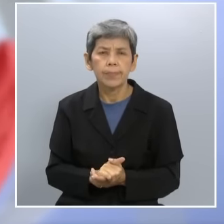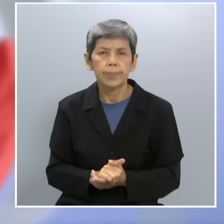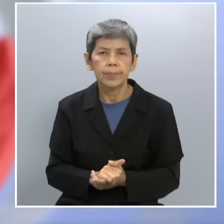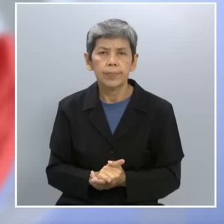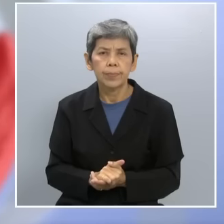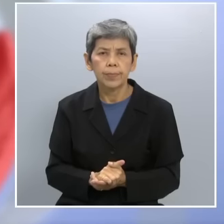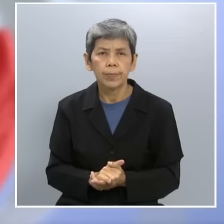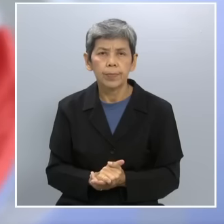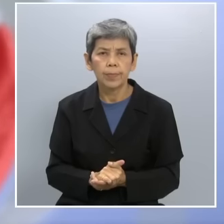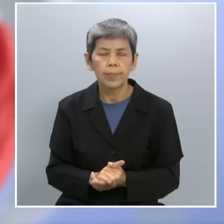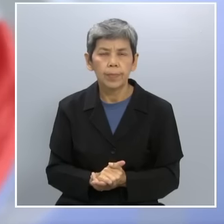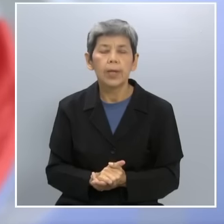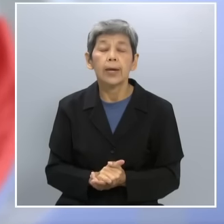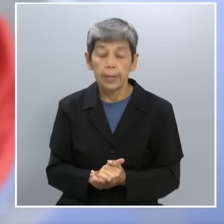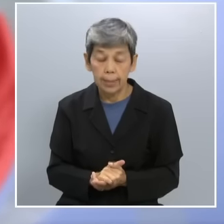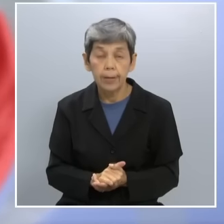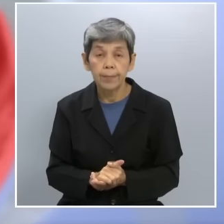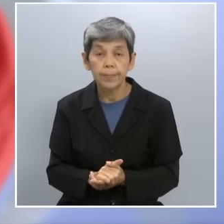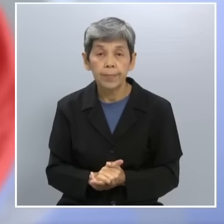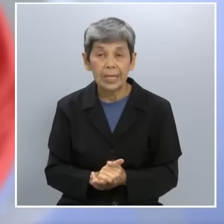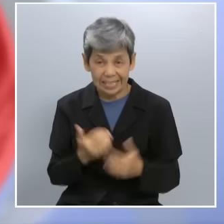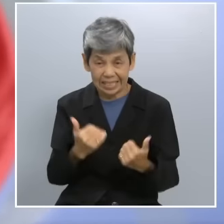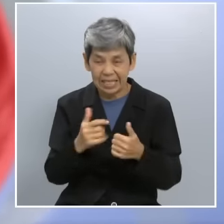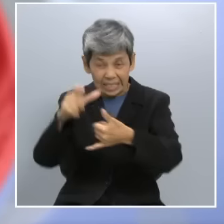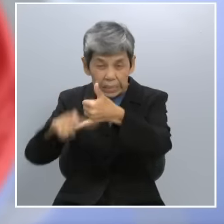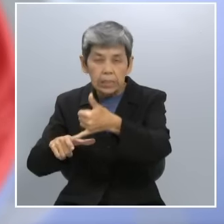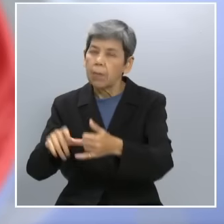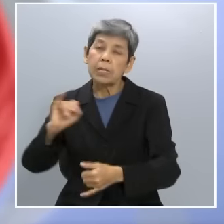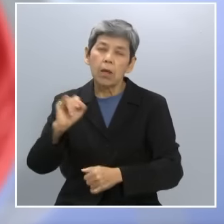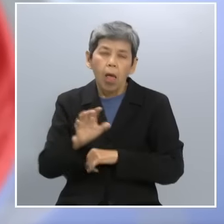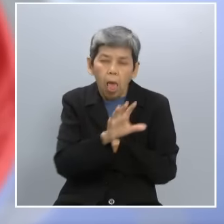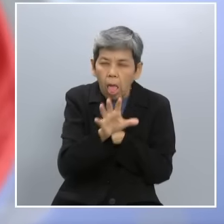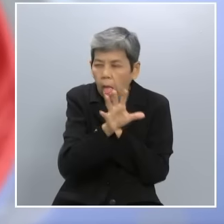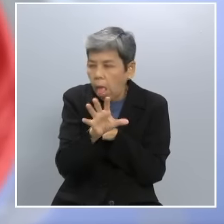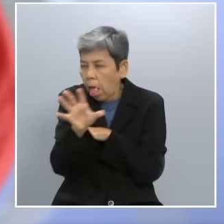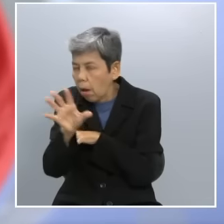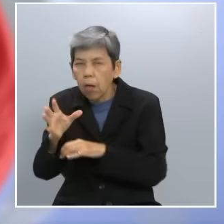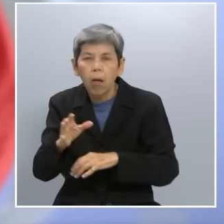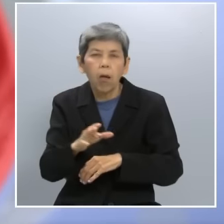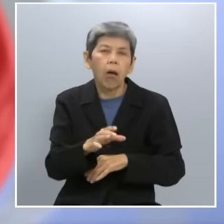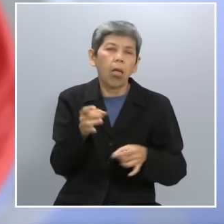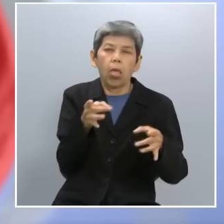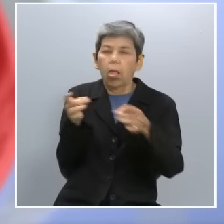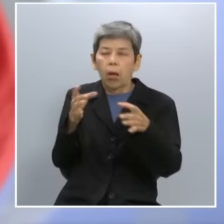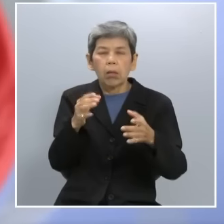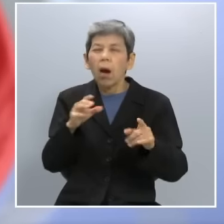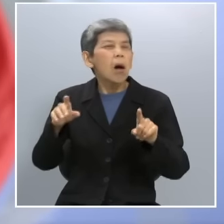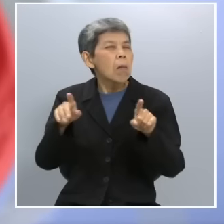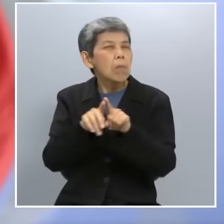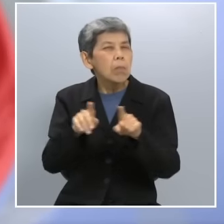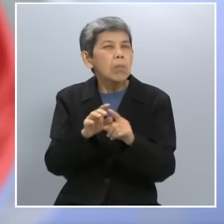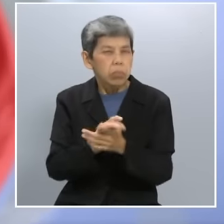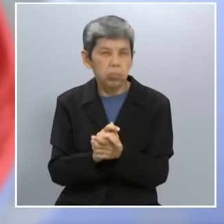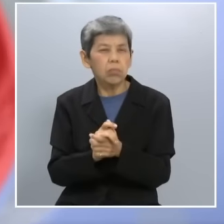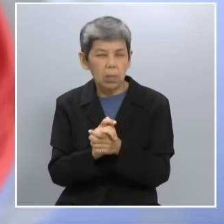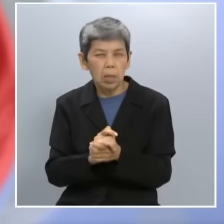เนี่ยครับสุดท้ายก็คือโดนไฆาตกรคนเนี้ยมันหลอกสวงดอยมาสวมลอยมาก็เหมือนกับตอนนิติ